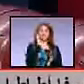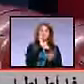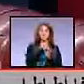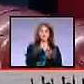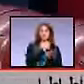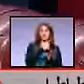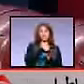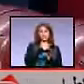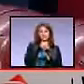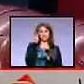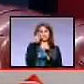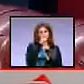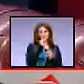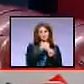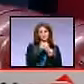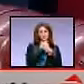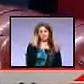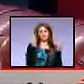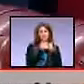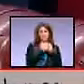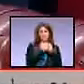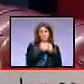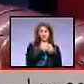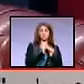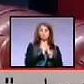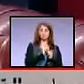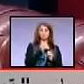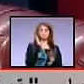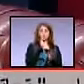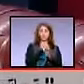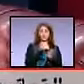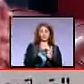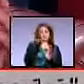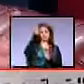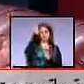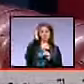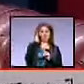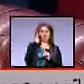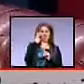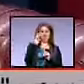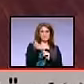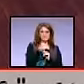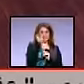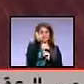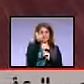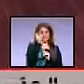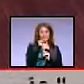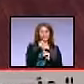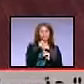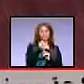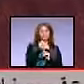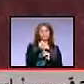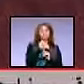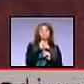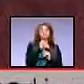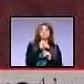والاستاذ طبعا ربنا يديله الصحه استاذنا كلنا وعندنا الاستاذ حسن حسني. هي ابتدت من ابو علي، ابو علي من ابو بس علي.